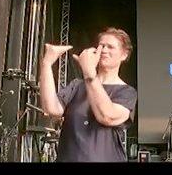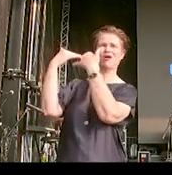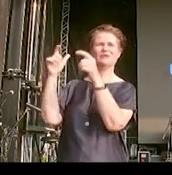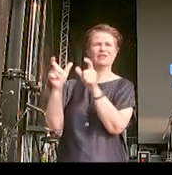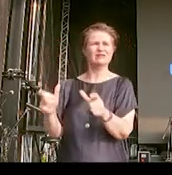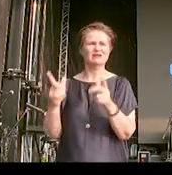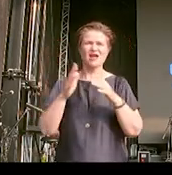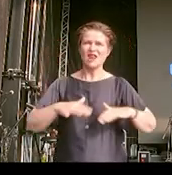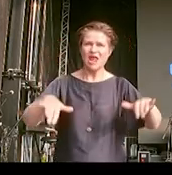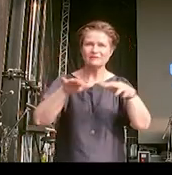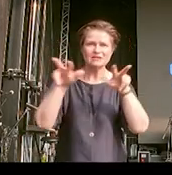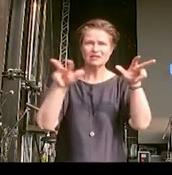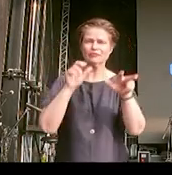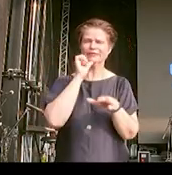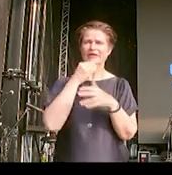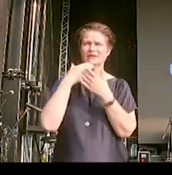einer Landesregierung.